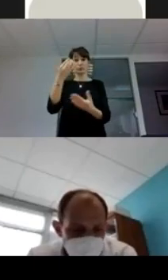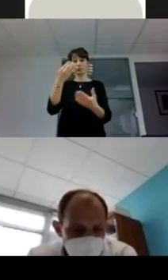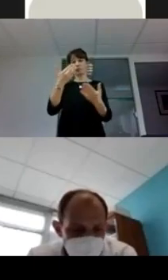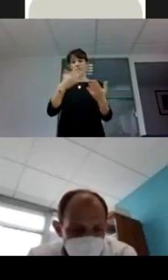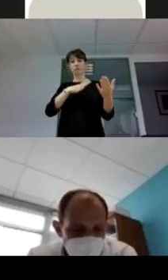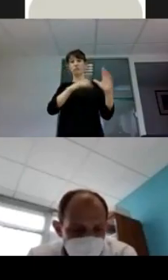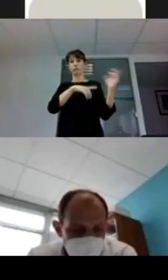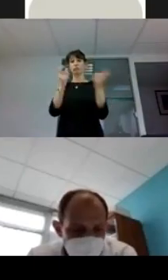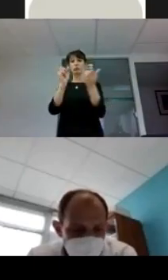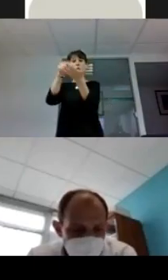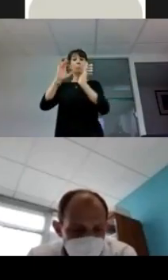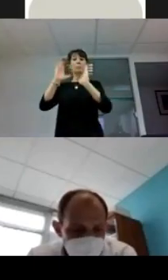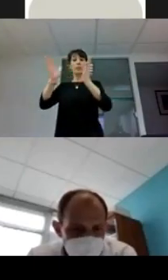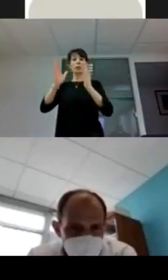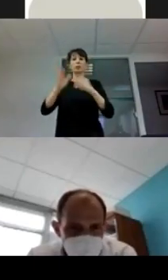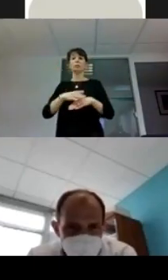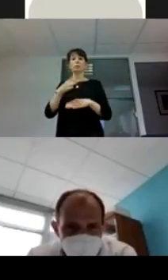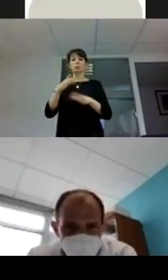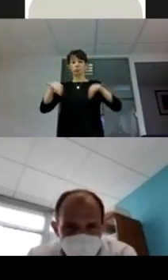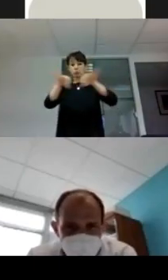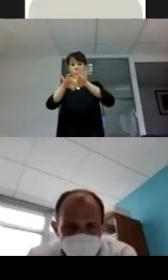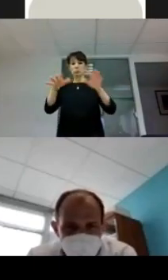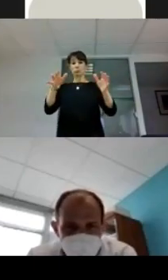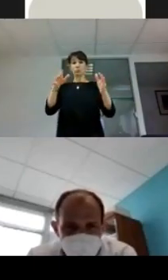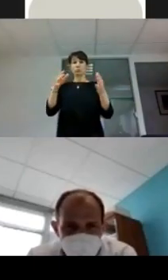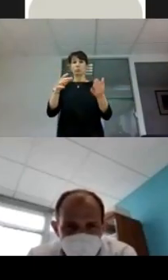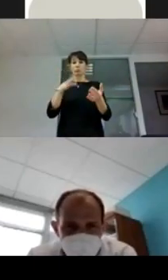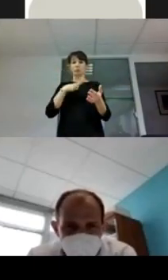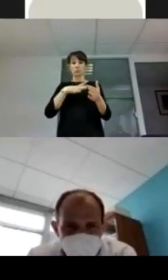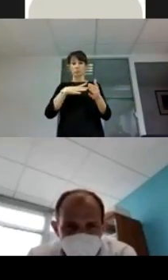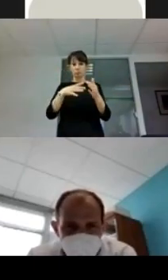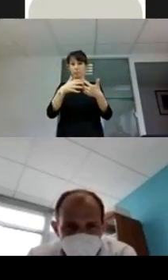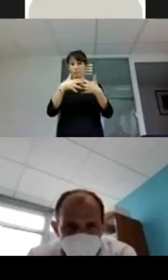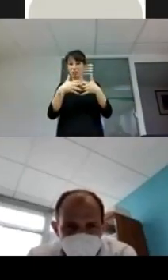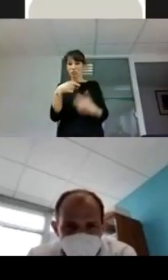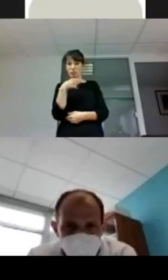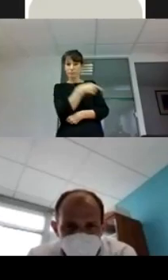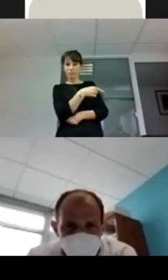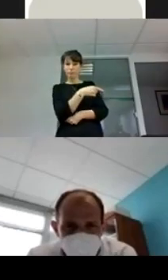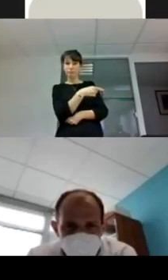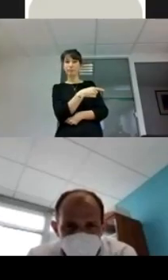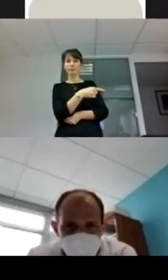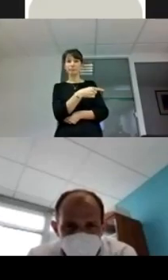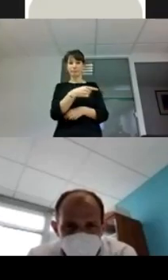La coloscopie se fait donc dans un bloc opératoire avec donc cette